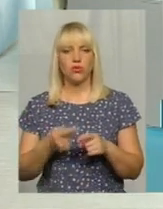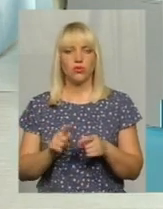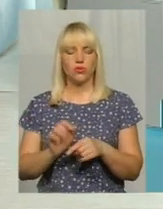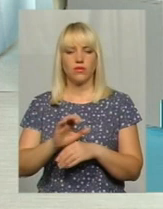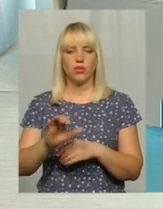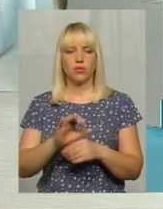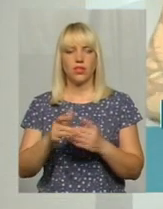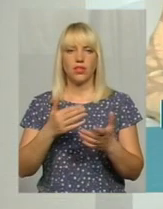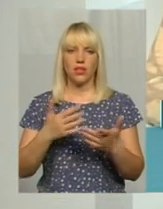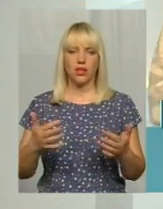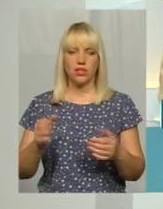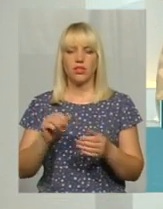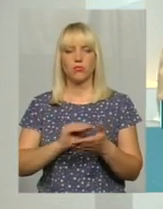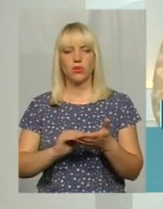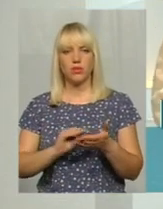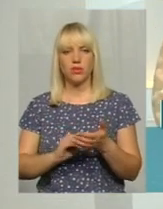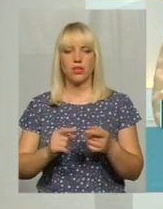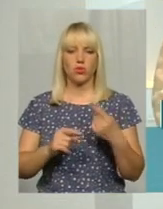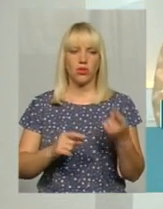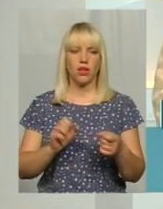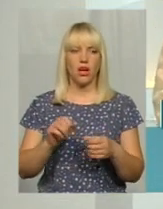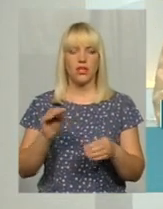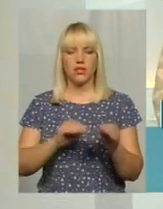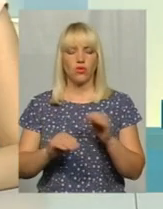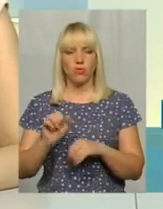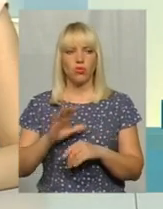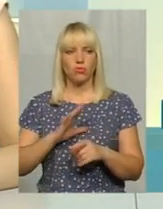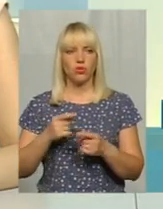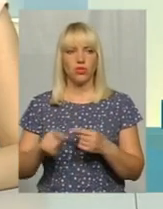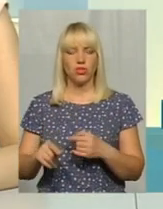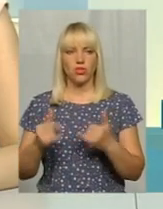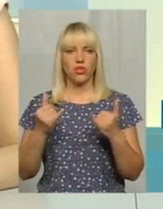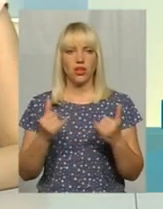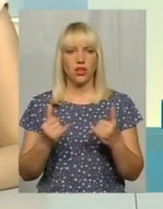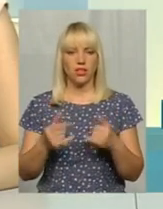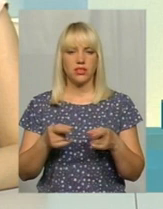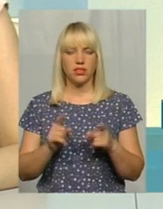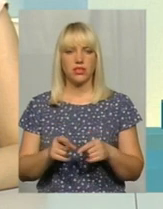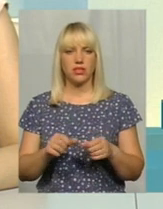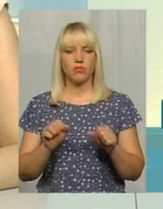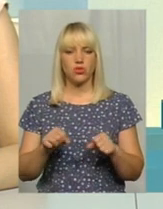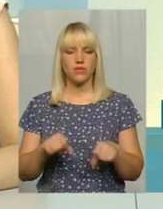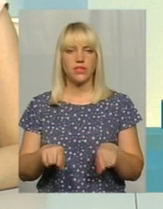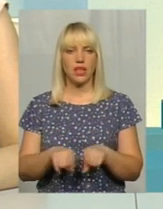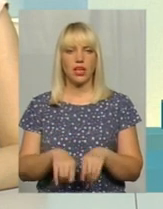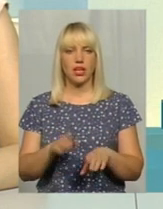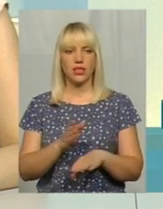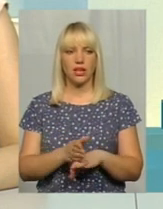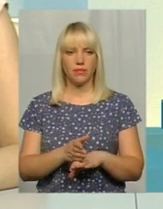можуть одне, а складові можуть бути інгредієнти іншими? Наразі дійсно можливість така є.